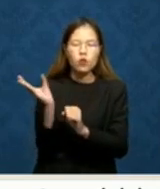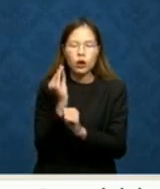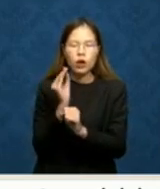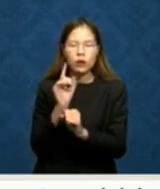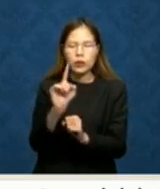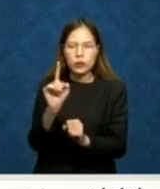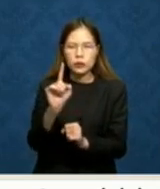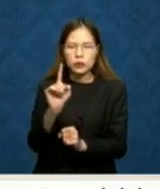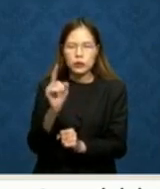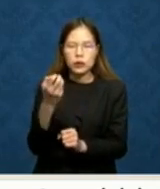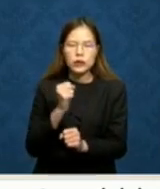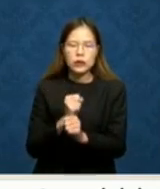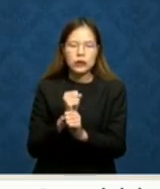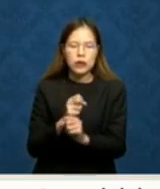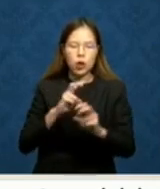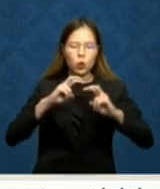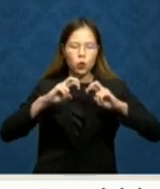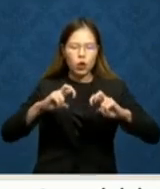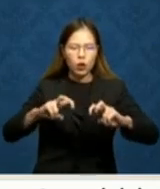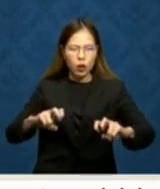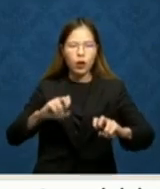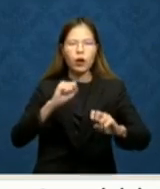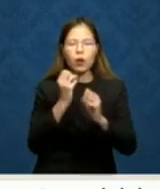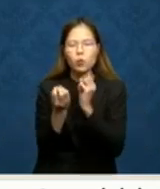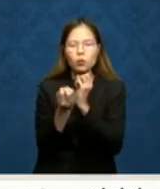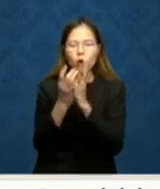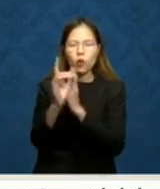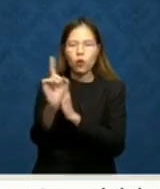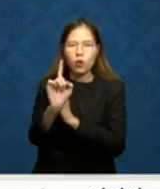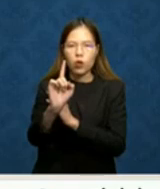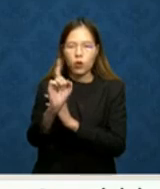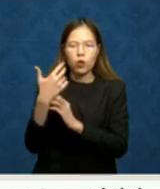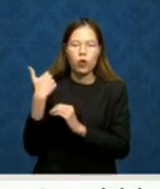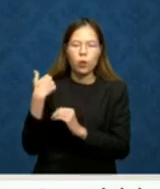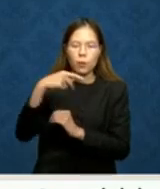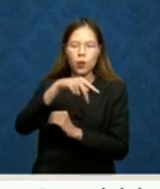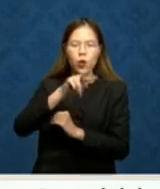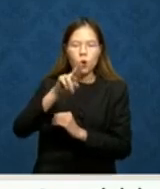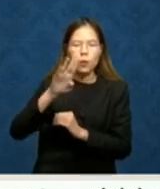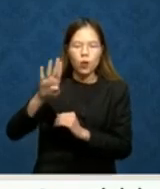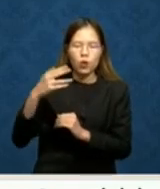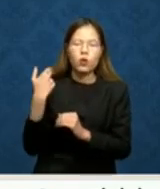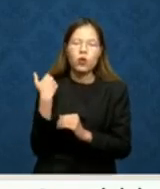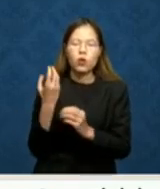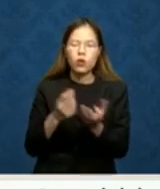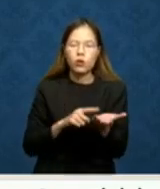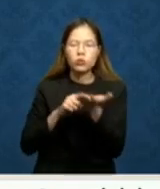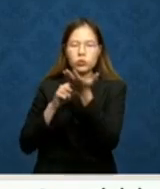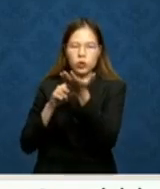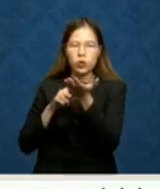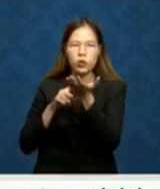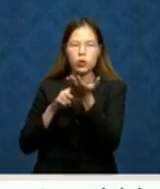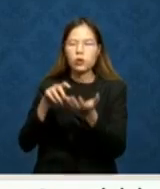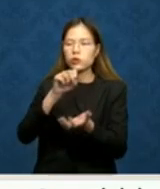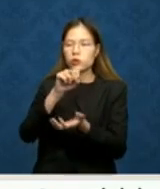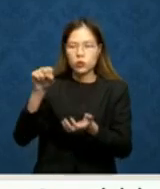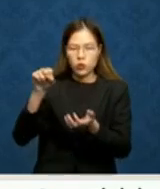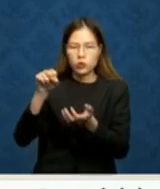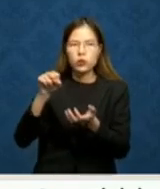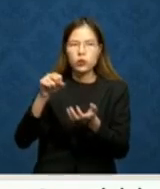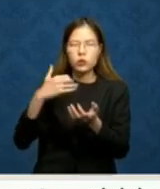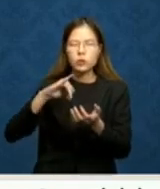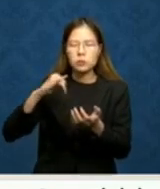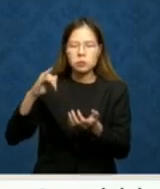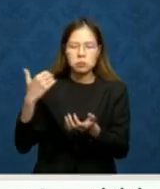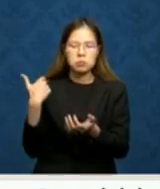ดเห็นและการวิเคราะห์ผลกระทบที่อาจเกิดขึ้นจากร่างพระราชบัญญัติที่เสนอโดยสมาชิกสภาผู้แทนราษฎรหรือ